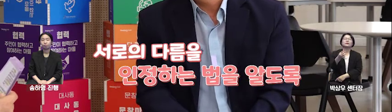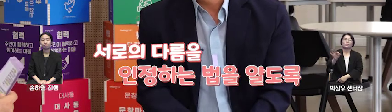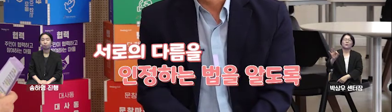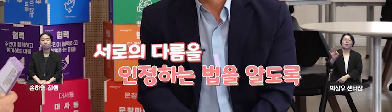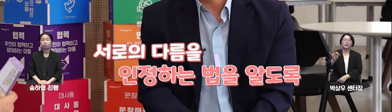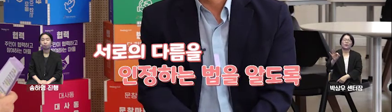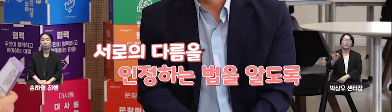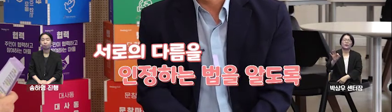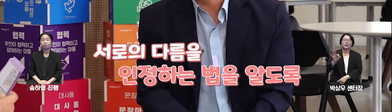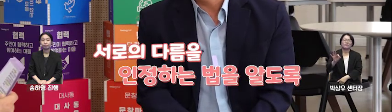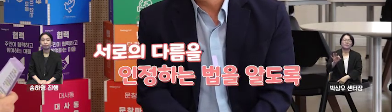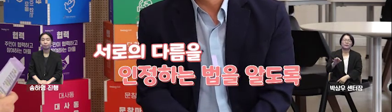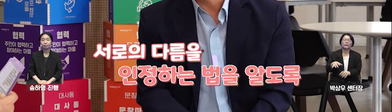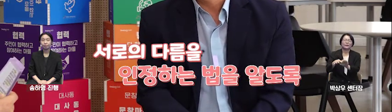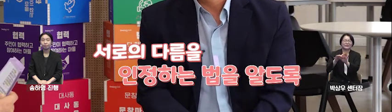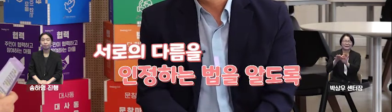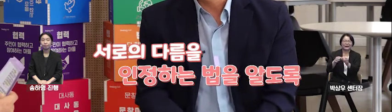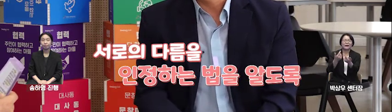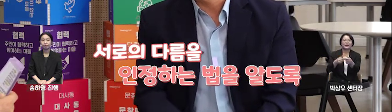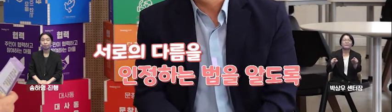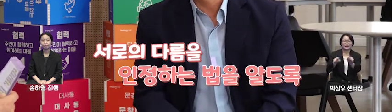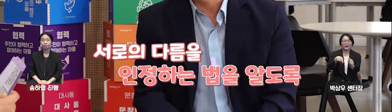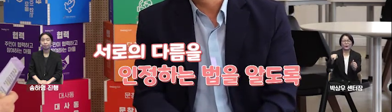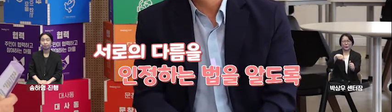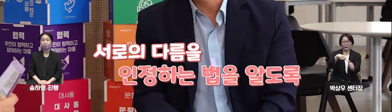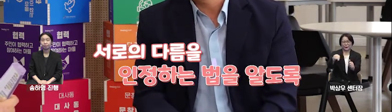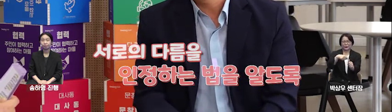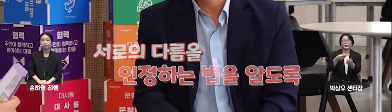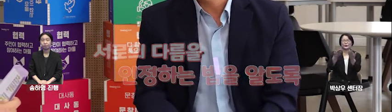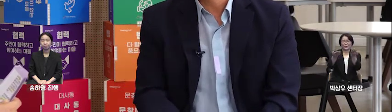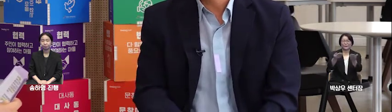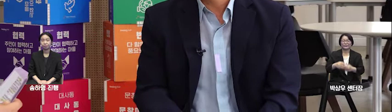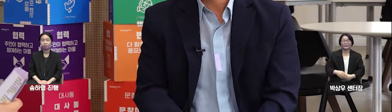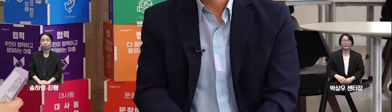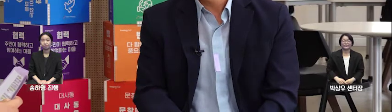방법들, 뭐 이러한 것들에 대해서도 함께 교육이 되어지고 그렇구나. 있습니다.